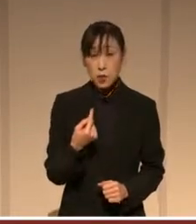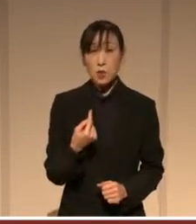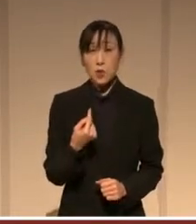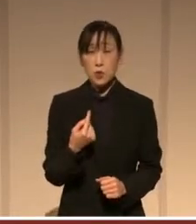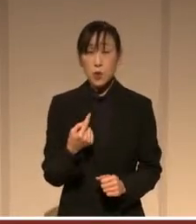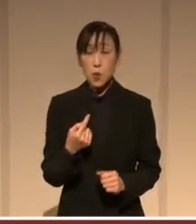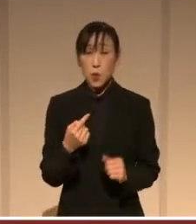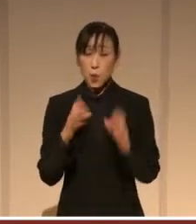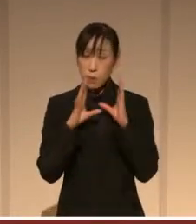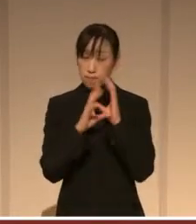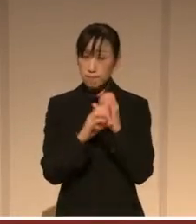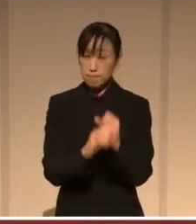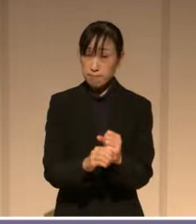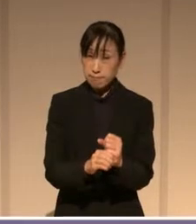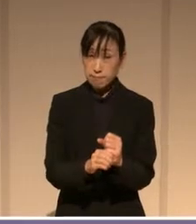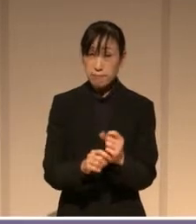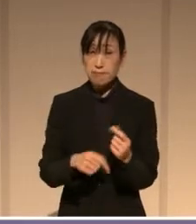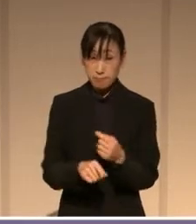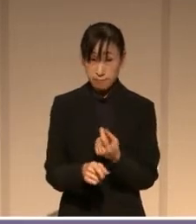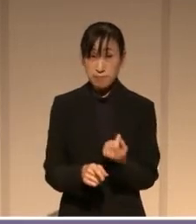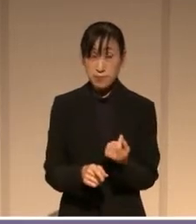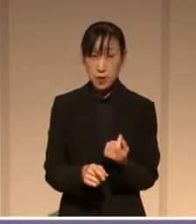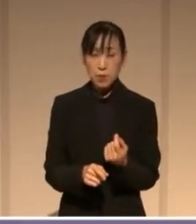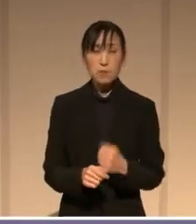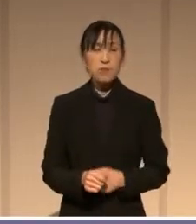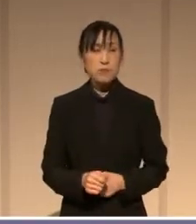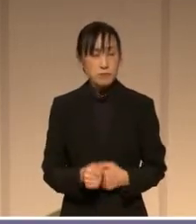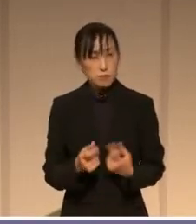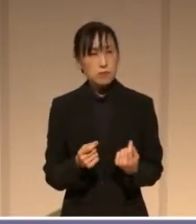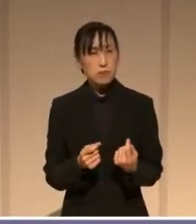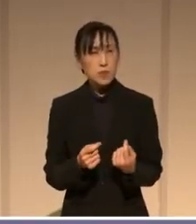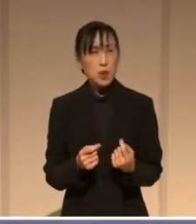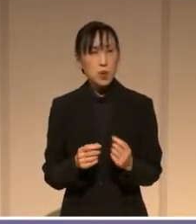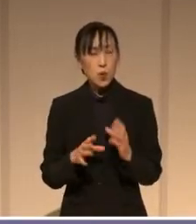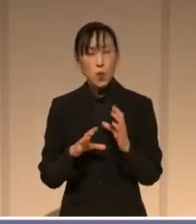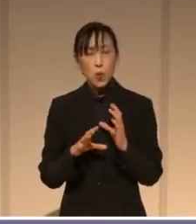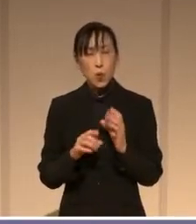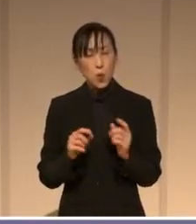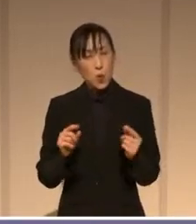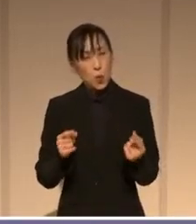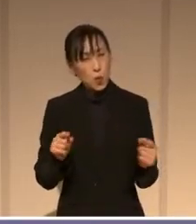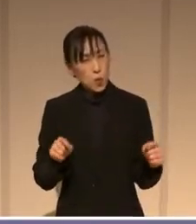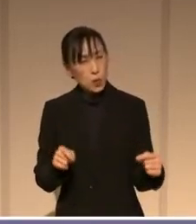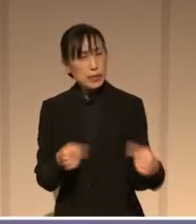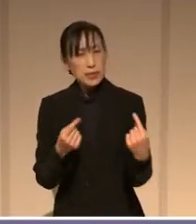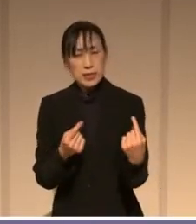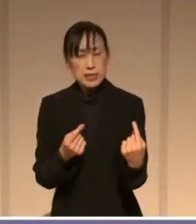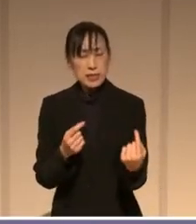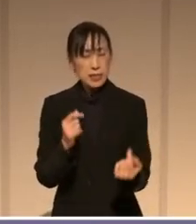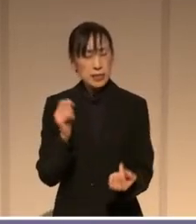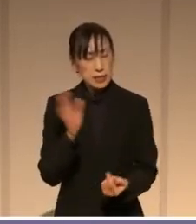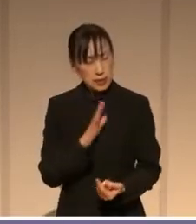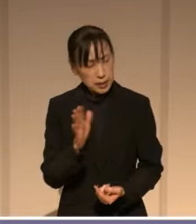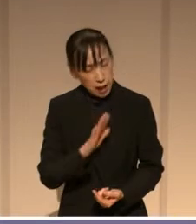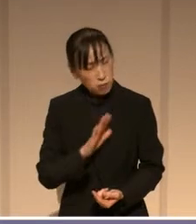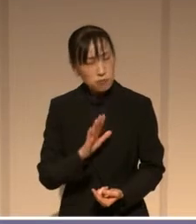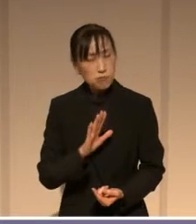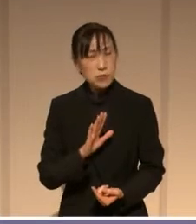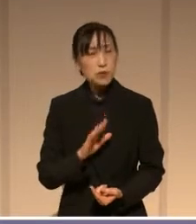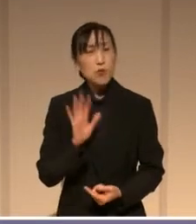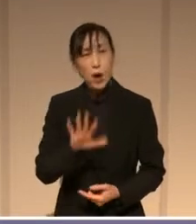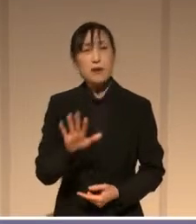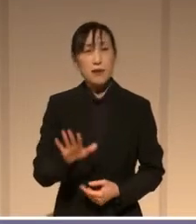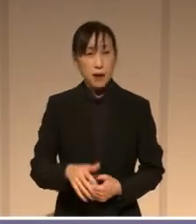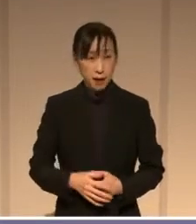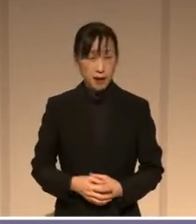たんですかね入っても結構あの共感できないところもたくさんあってそうですかはい言える入ってるはい結構